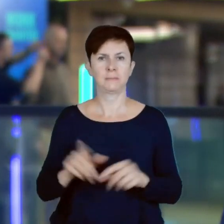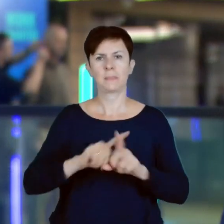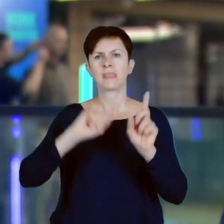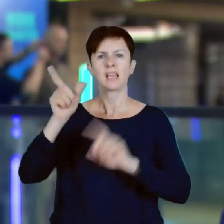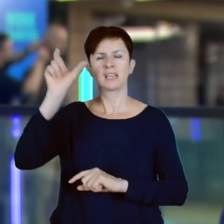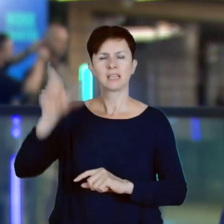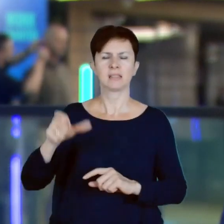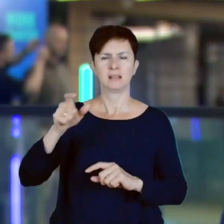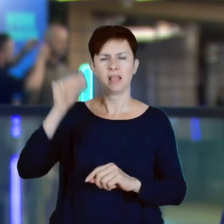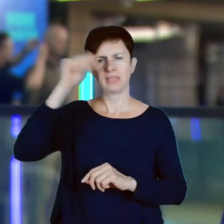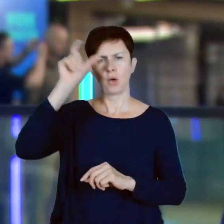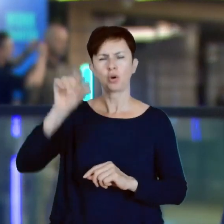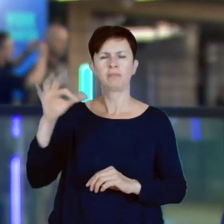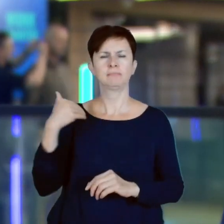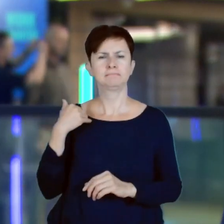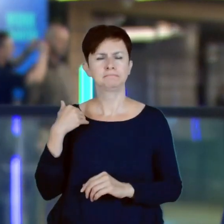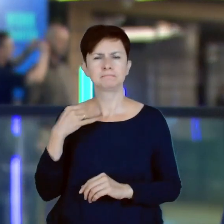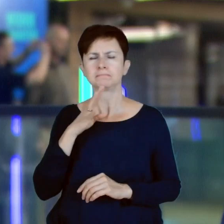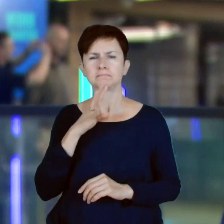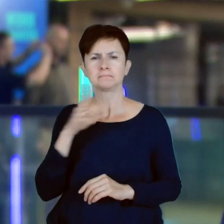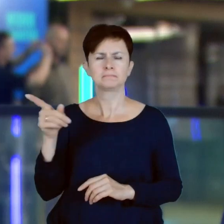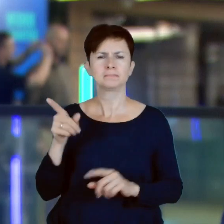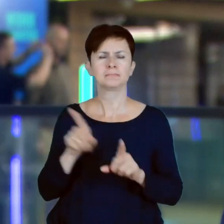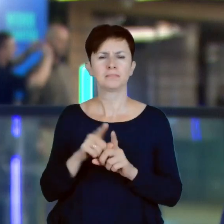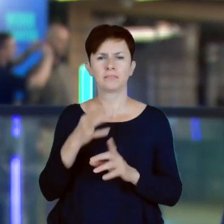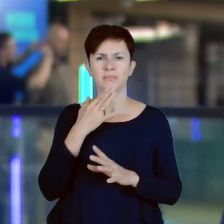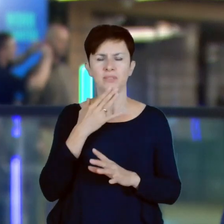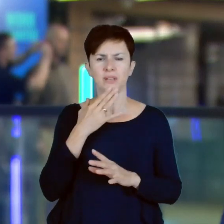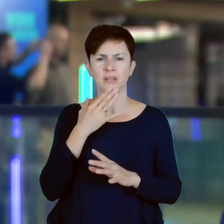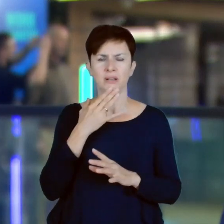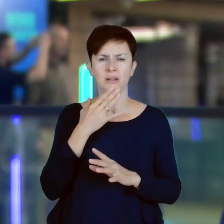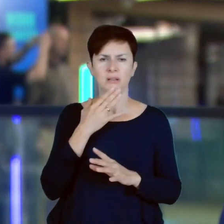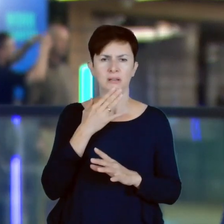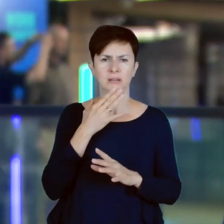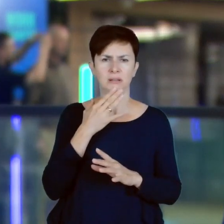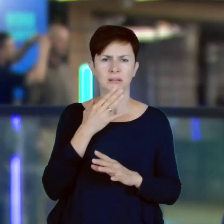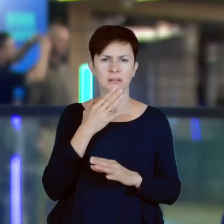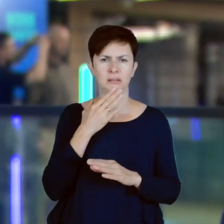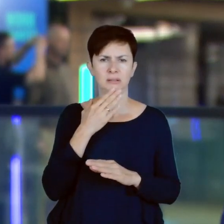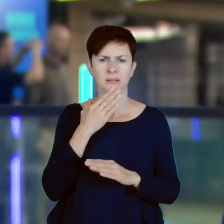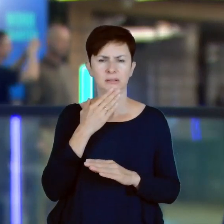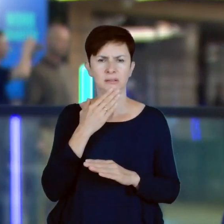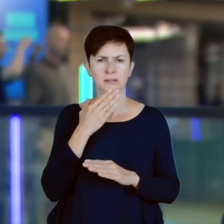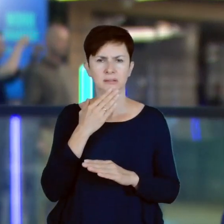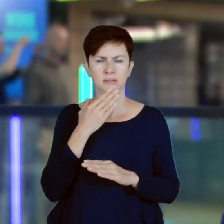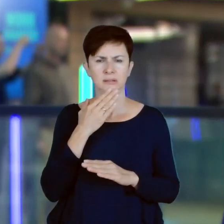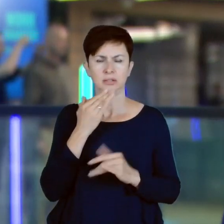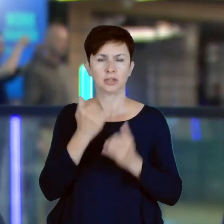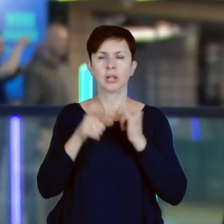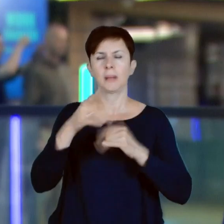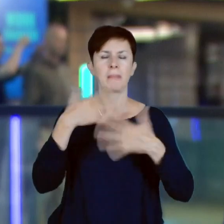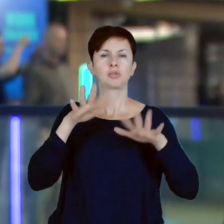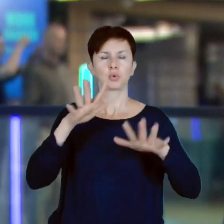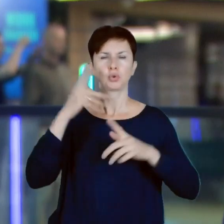niewiele tłumaczy. Umownie mówi ona tyle, siedzisz bardzo dużo w świecie high-tech, spróbuj siedzieć bardzo dużo w przyrodzie. Jeśli bardzo dużo myślisz, to bardzo dużo